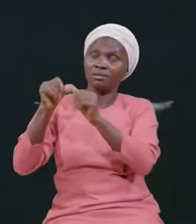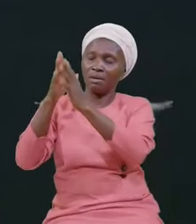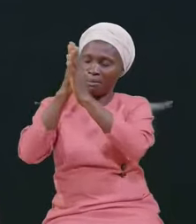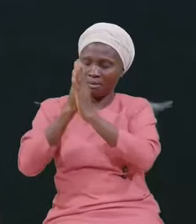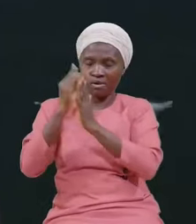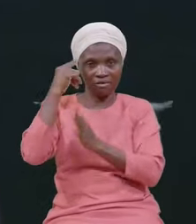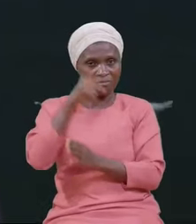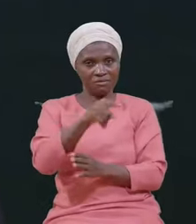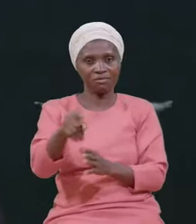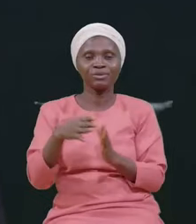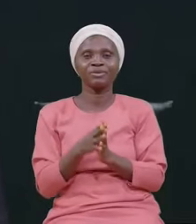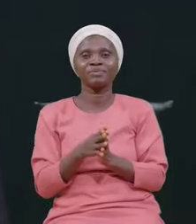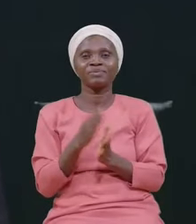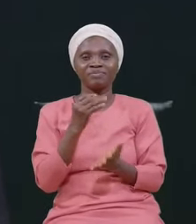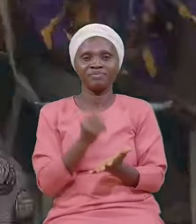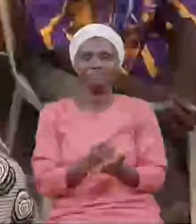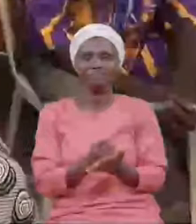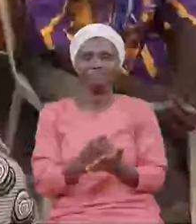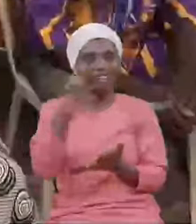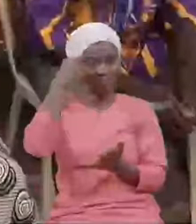toi, pour moi.